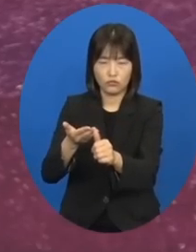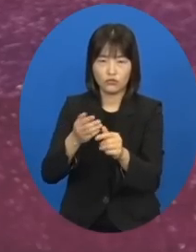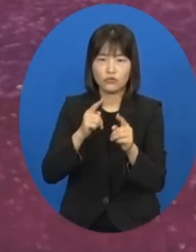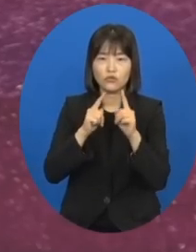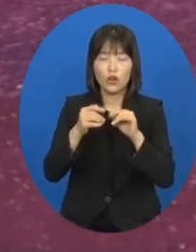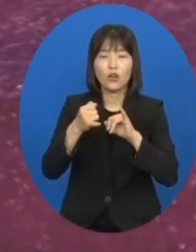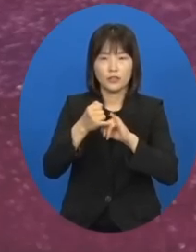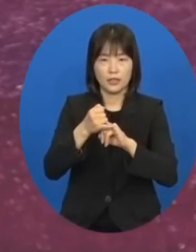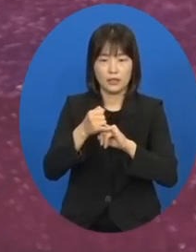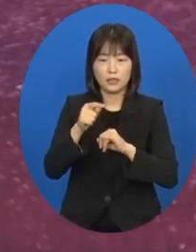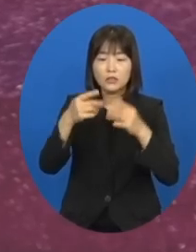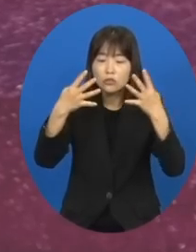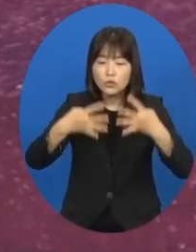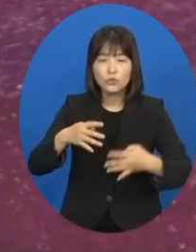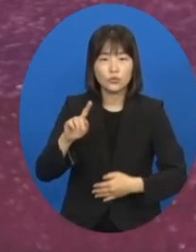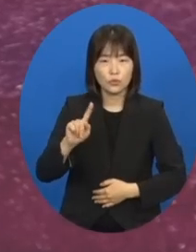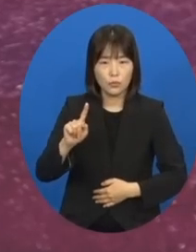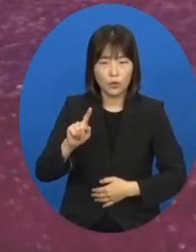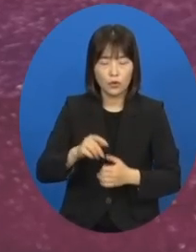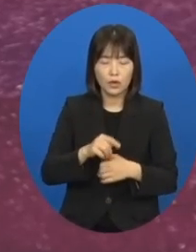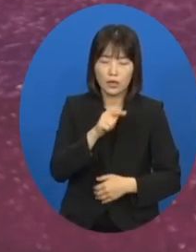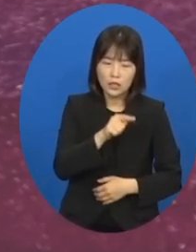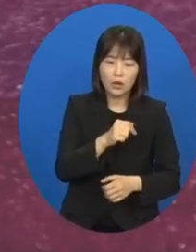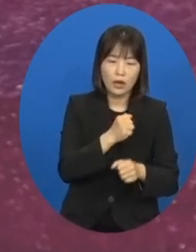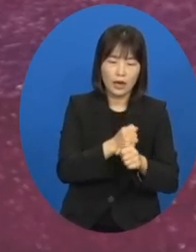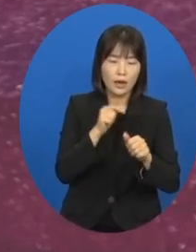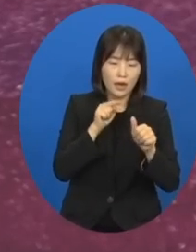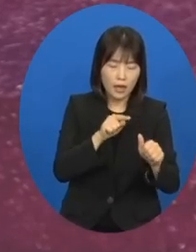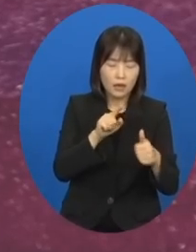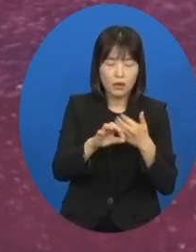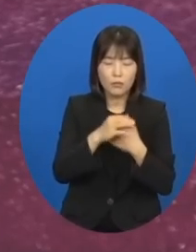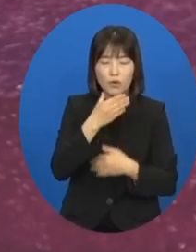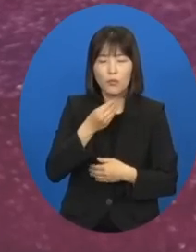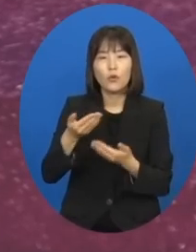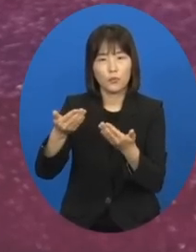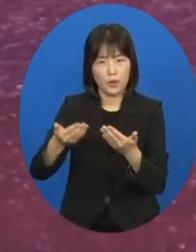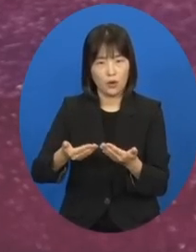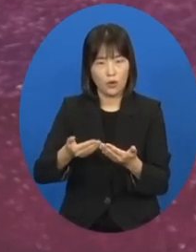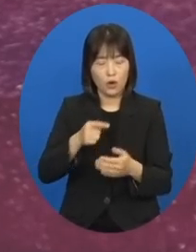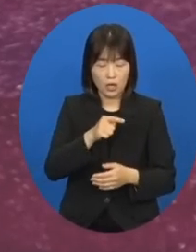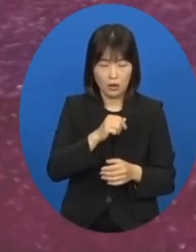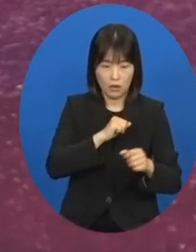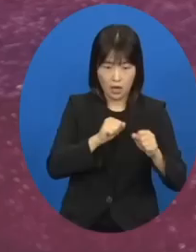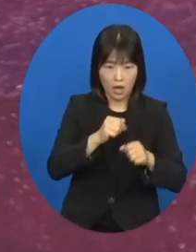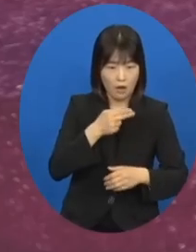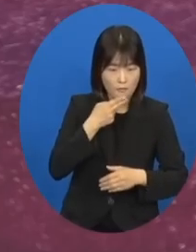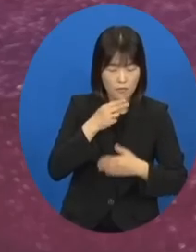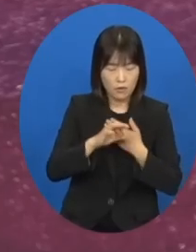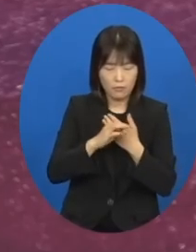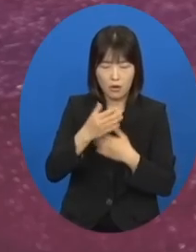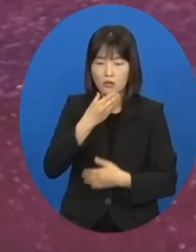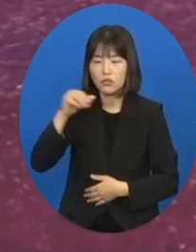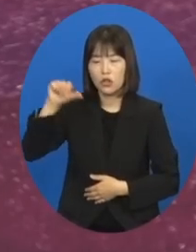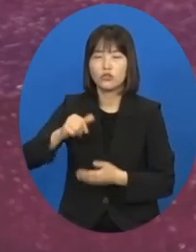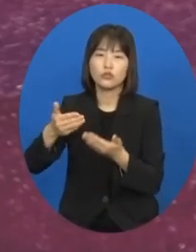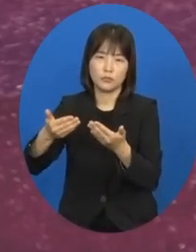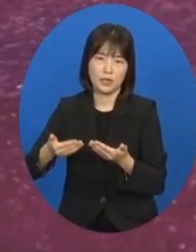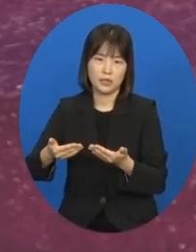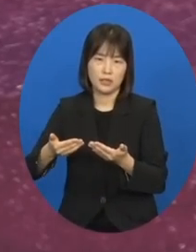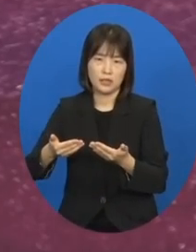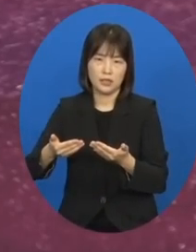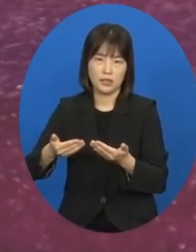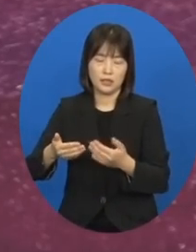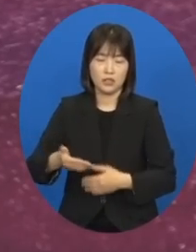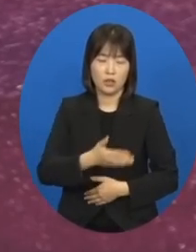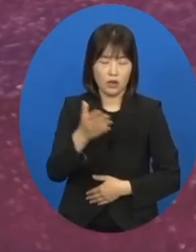옛 언약의 조건은 뭐냐면요 이것을 해라 그럼 너희가 복을 받고 이것을 하지 않으면 너희가 저주를 만난다 여러분 이제